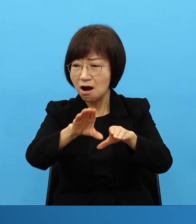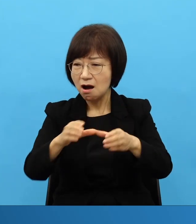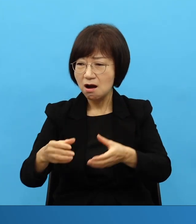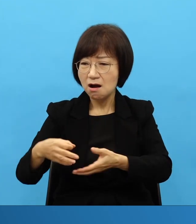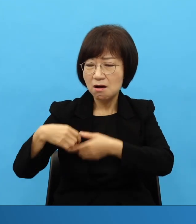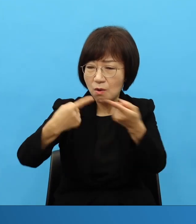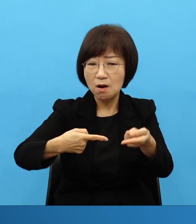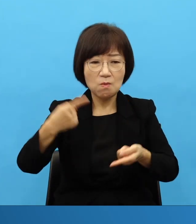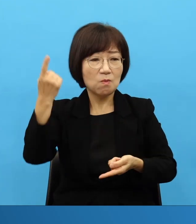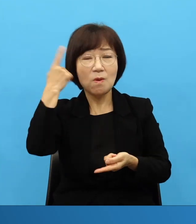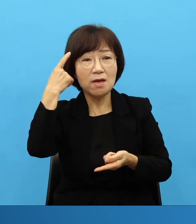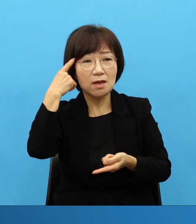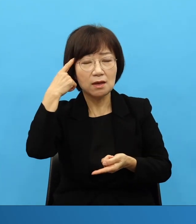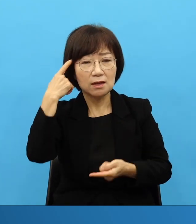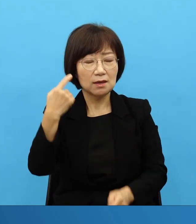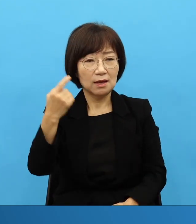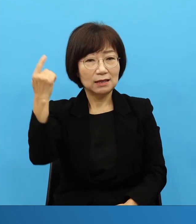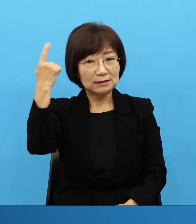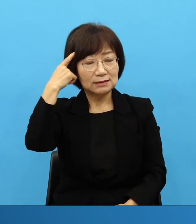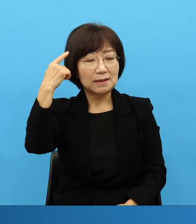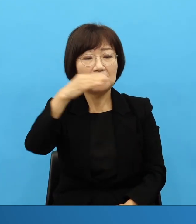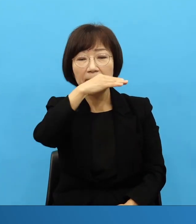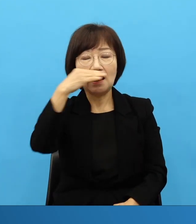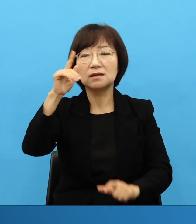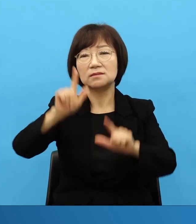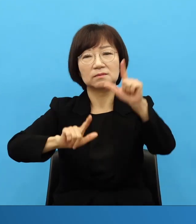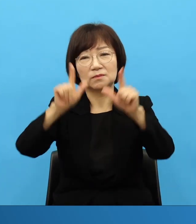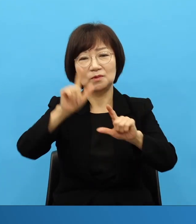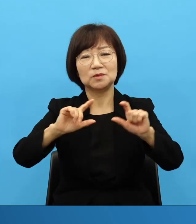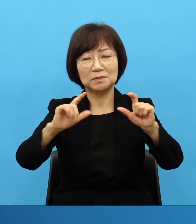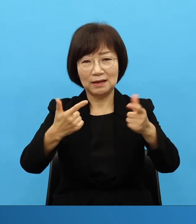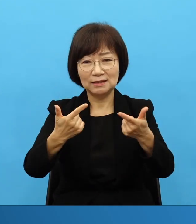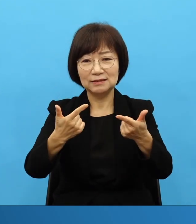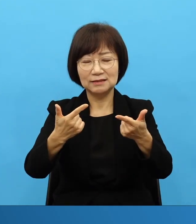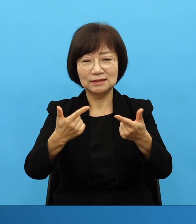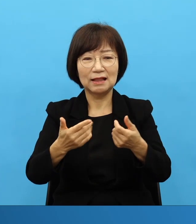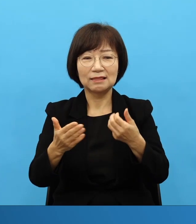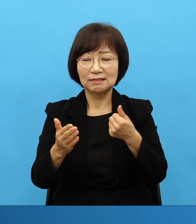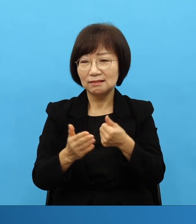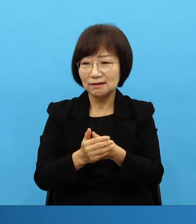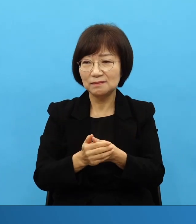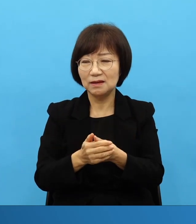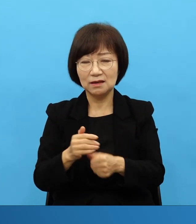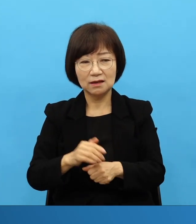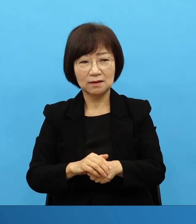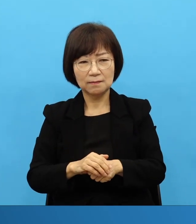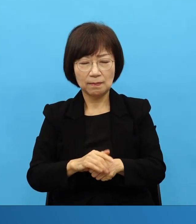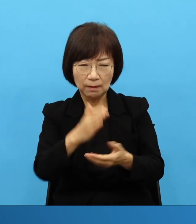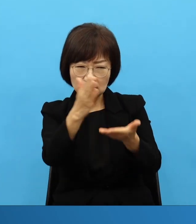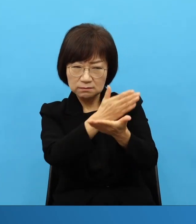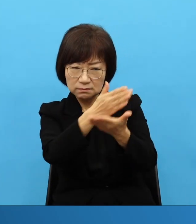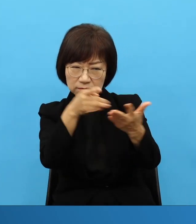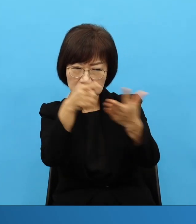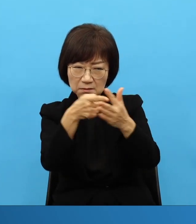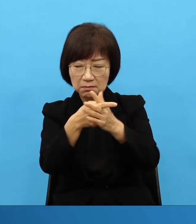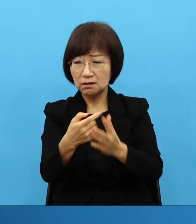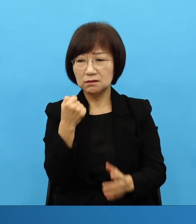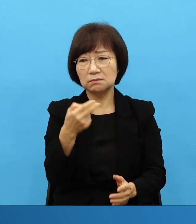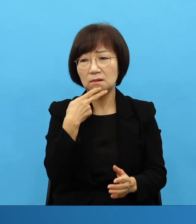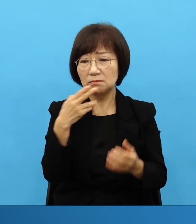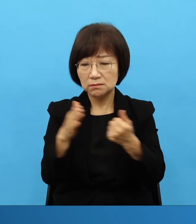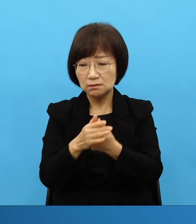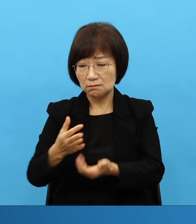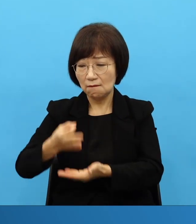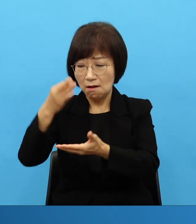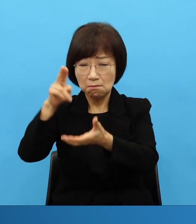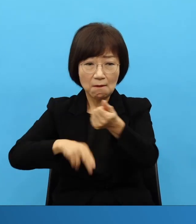inheritance. 이 정상이 아니에요 지금 이게. Basically, they're 정상이 not in 아니니까 their 막 normal 이상한데 state. 정상적이 아닌 걸 해야 돼요. And because they're not in their normal state of mind, they have to do these things